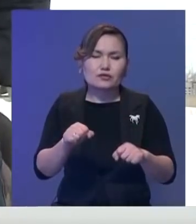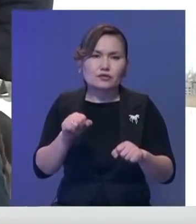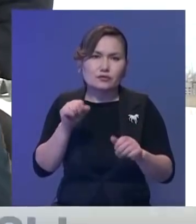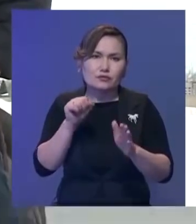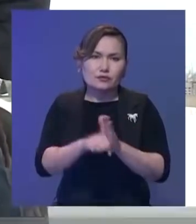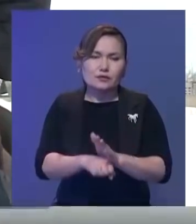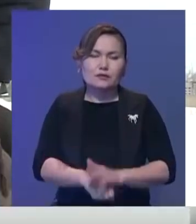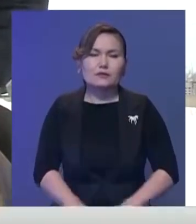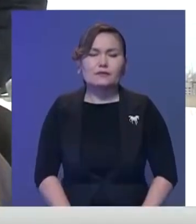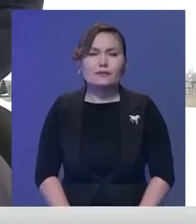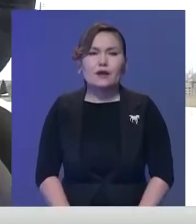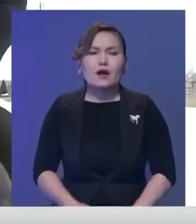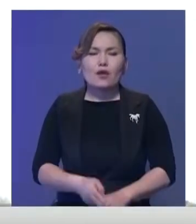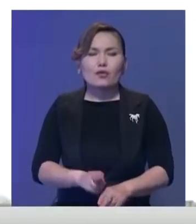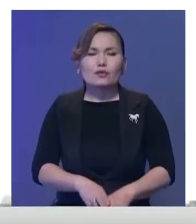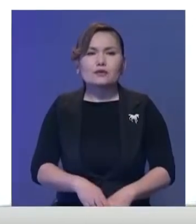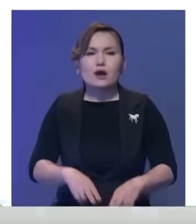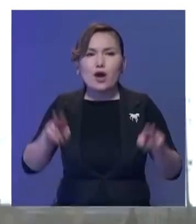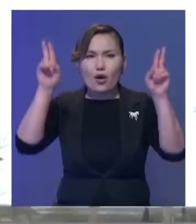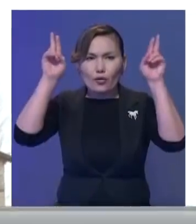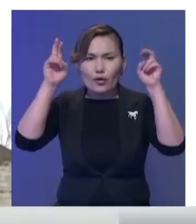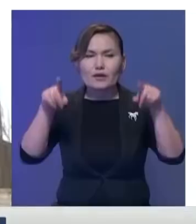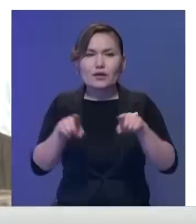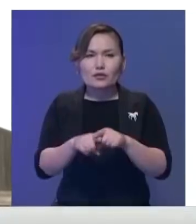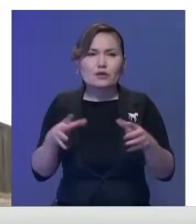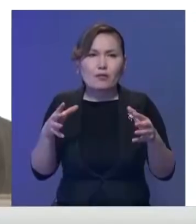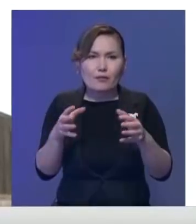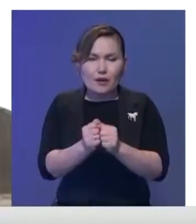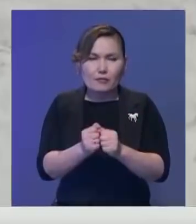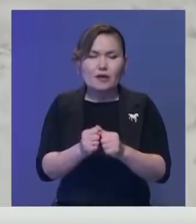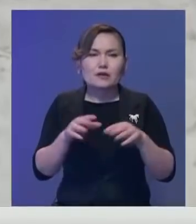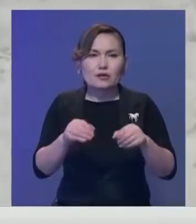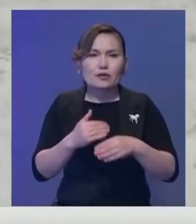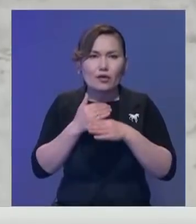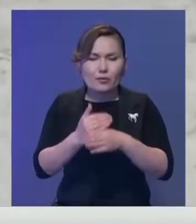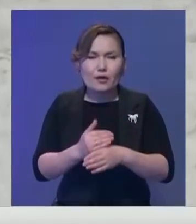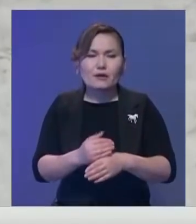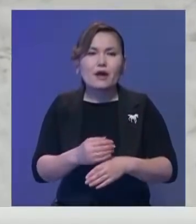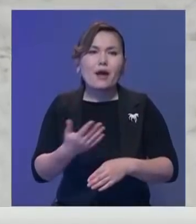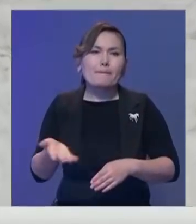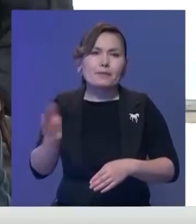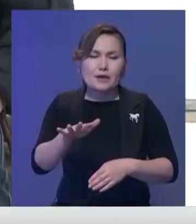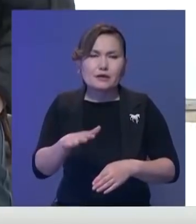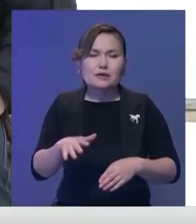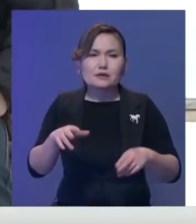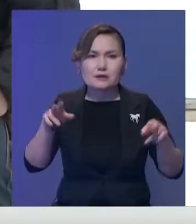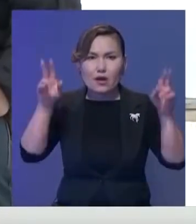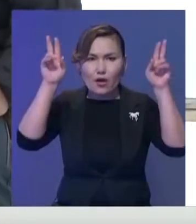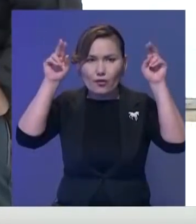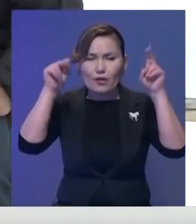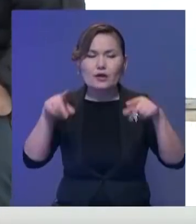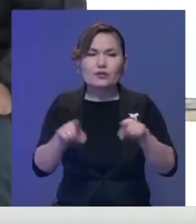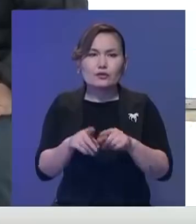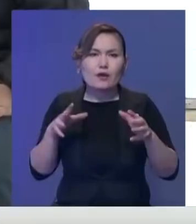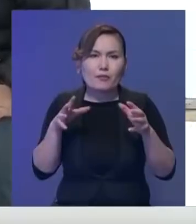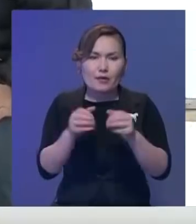шығамыз. Тазларымызды. Олжалар әр түрлі бір қоян болады. Кеуізде бір 5 қоян аламыз, 4-5 сағат кетіп